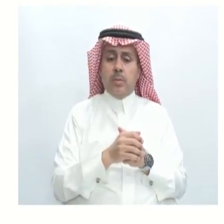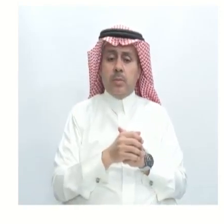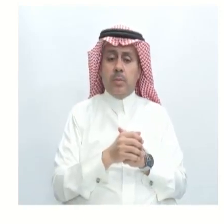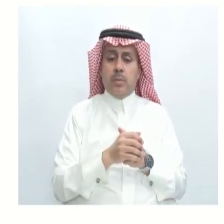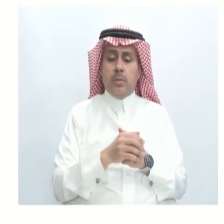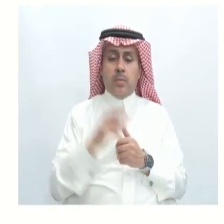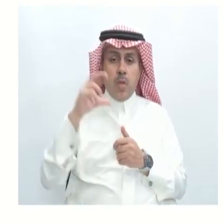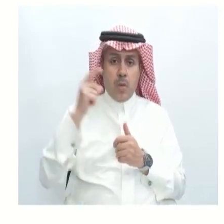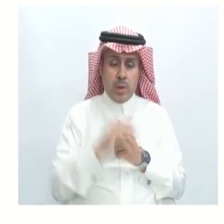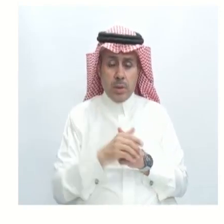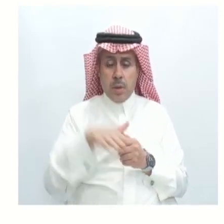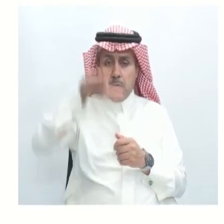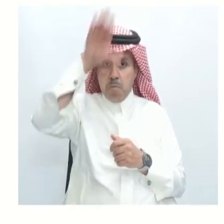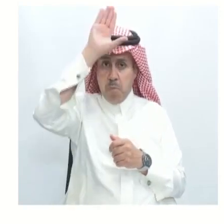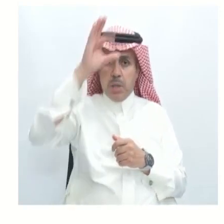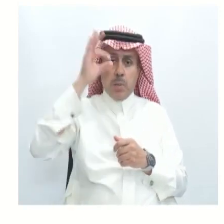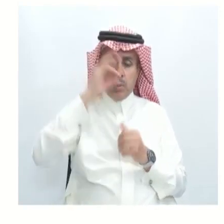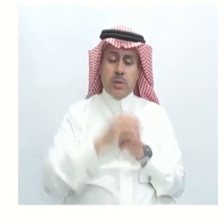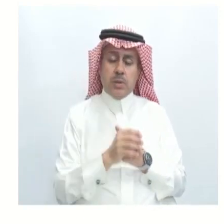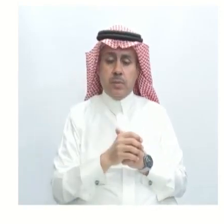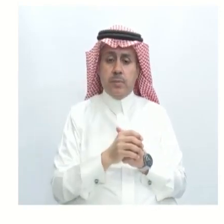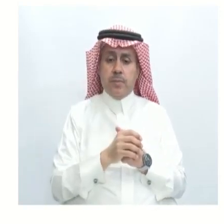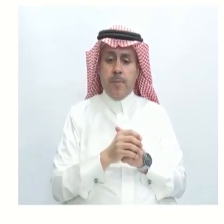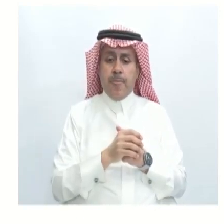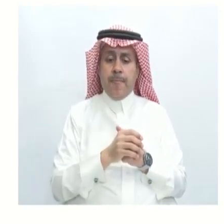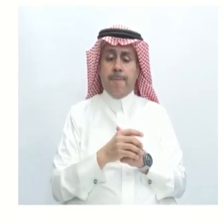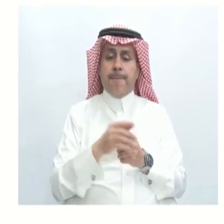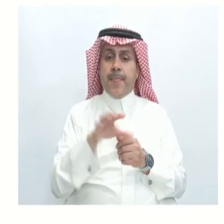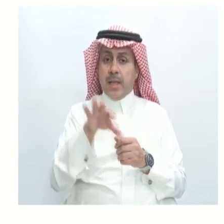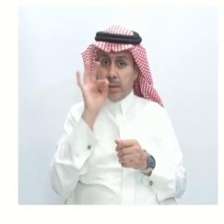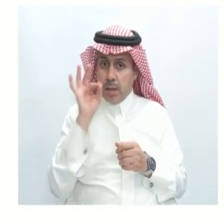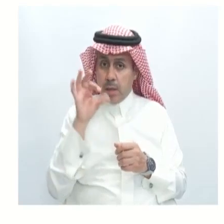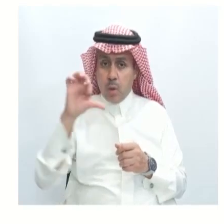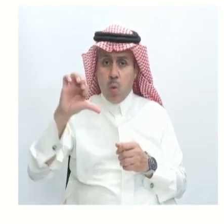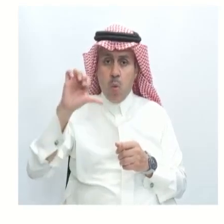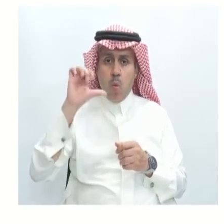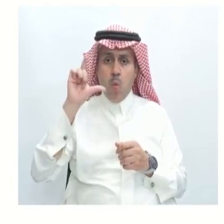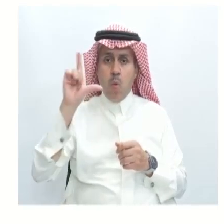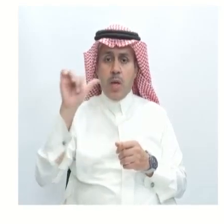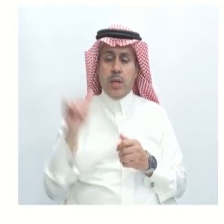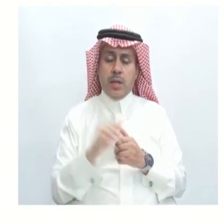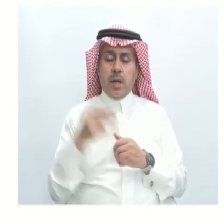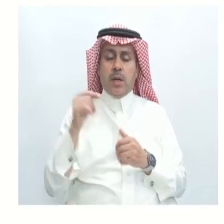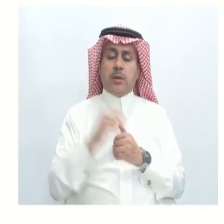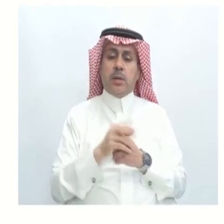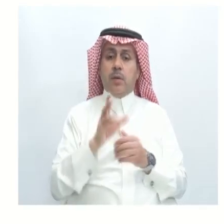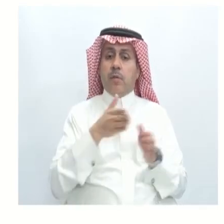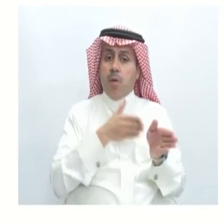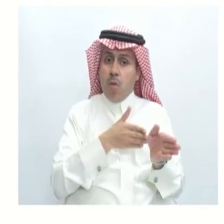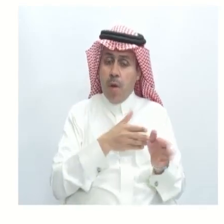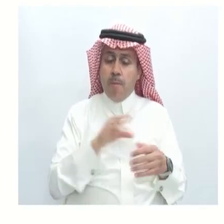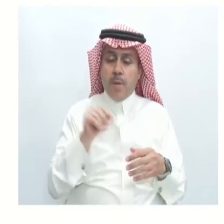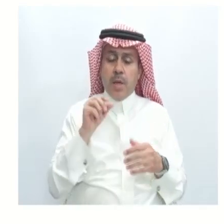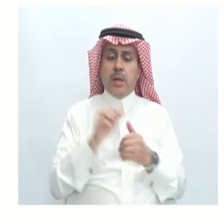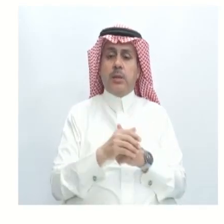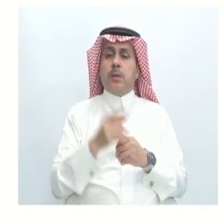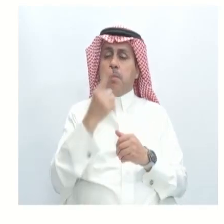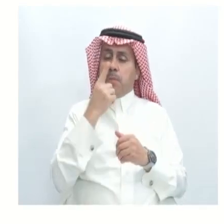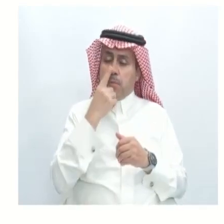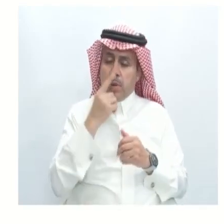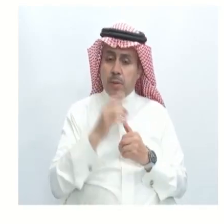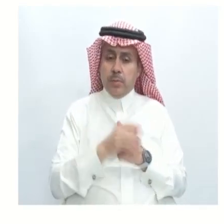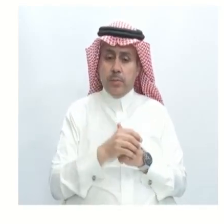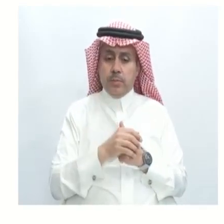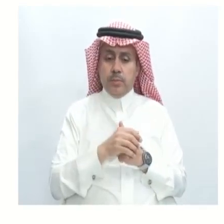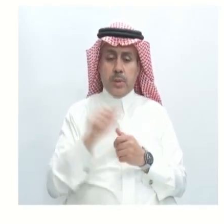ذريه الملك المؤسس وتتم الدعوه لمبائعه الملك واختيار ولي العهد وفقا لنظام هيئه البيعه وهذا النظام هيئه